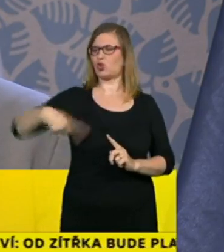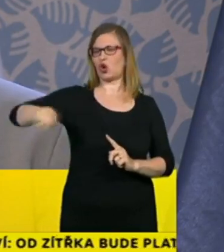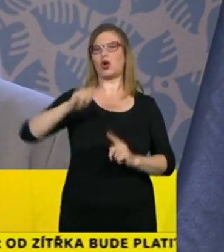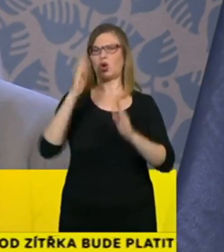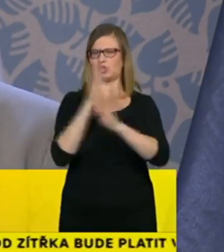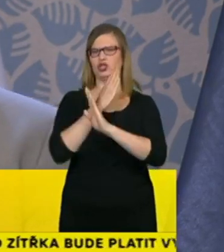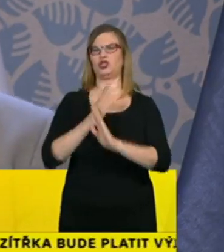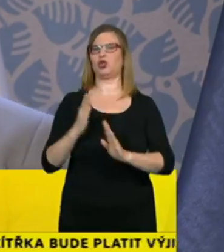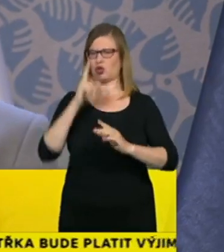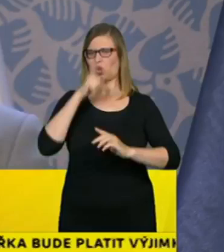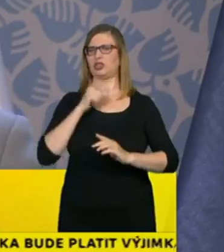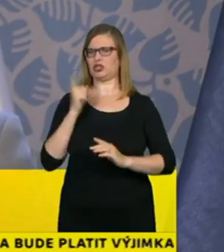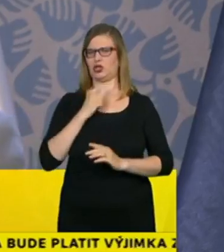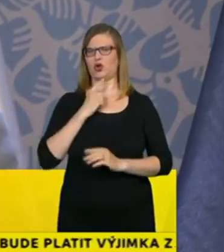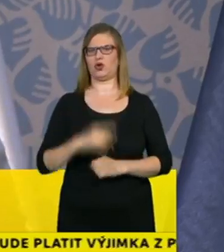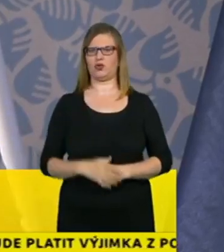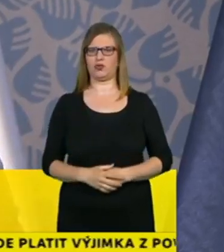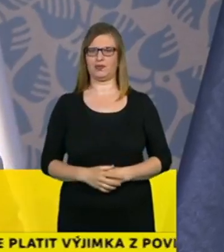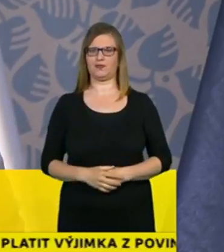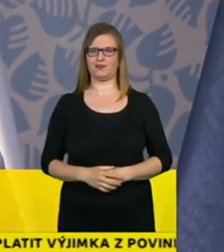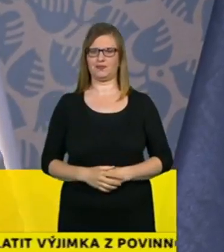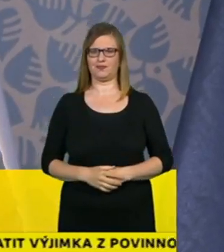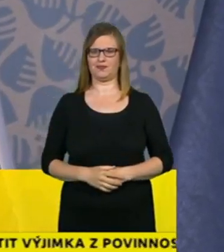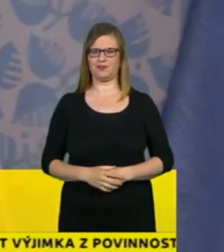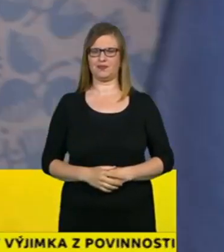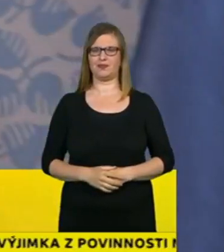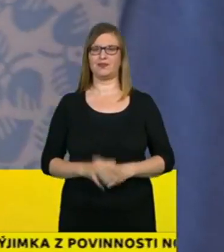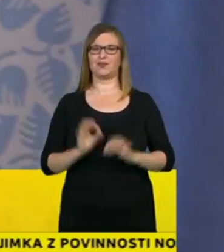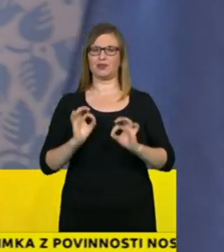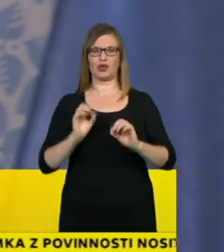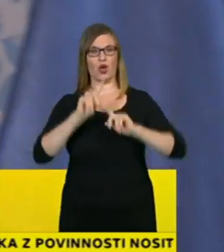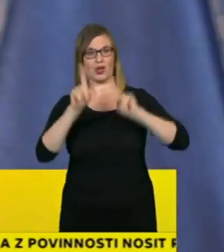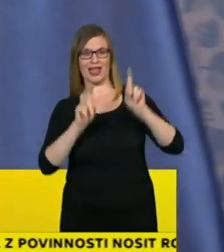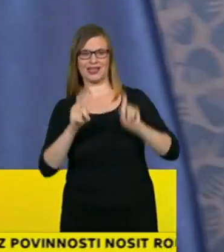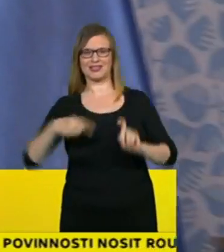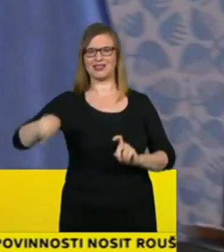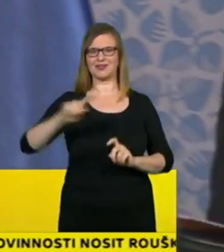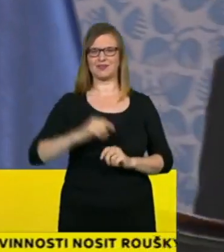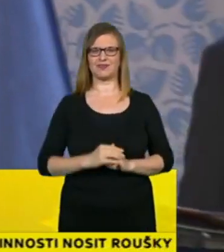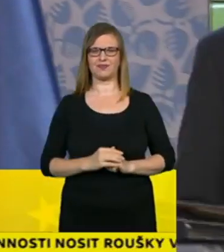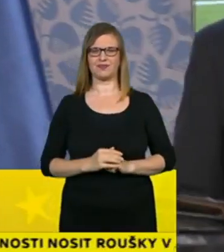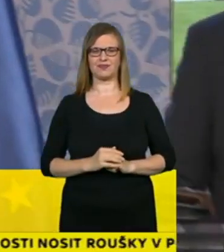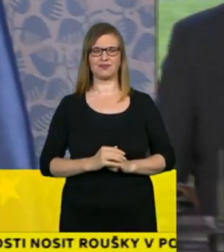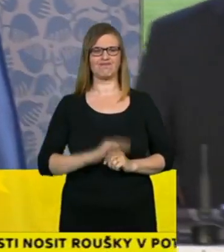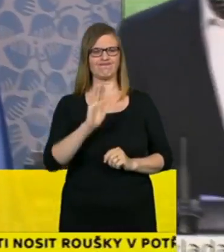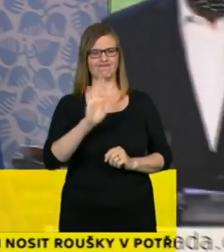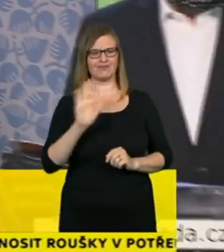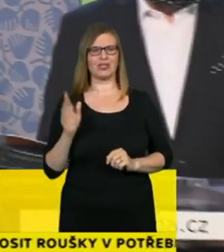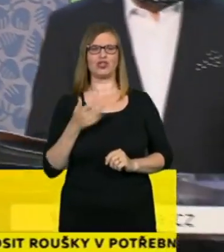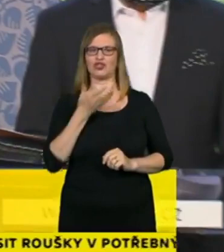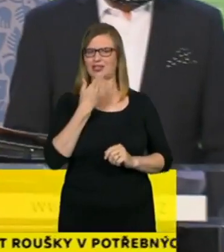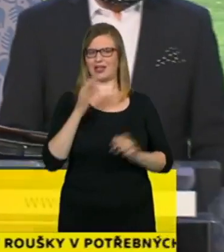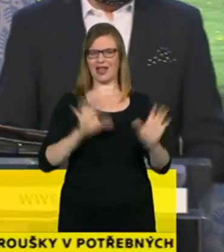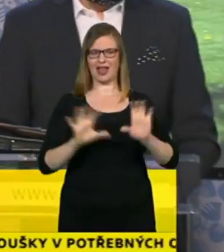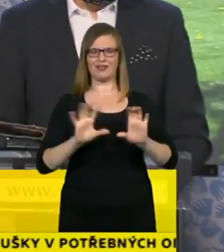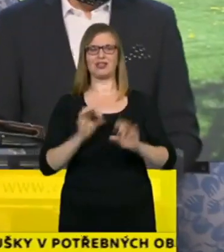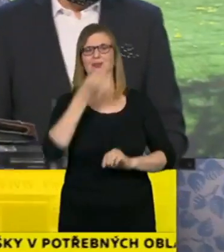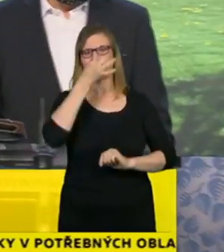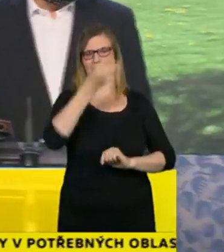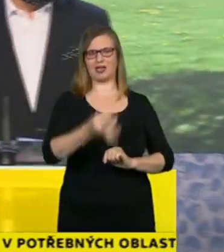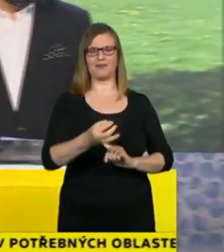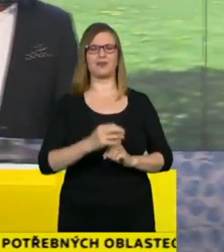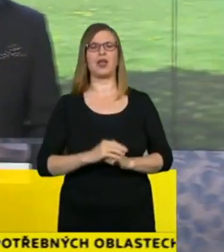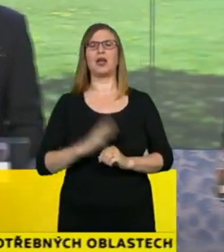Děkuji. Děkuji. Dotazy. Česká televize, prosím. Izabela Něpřová, Česká televize. Pane ministře